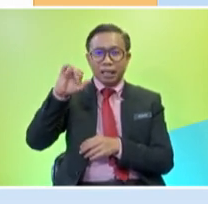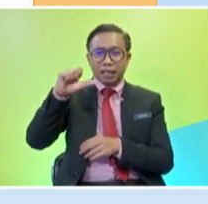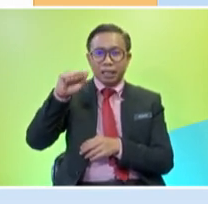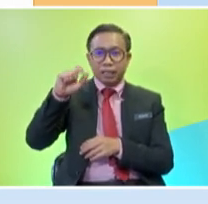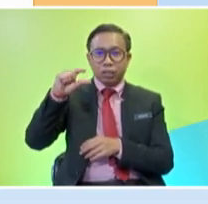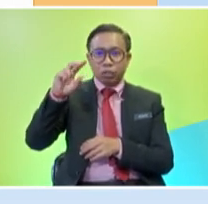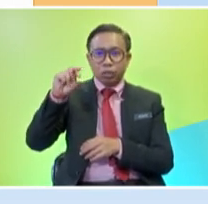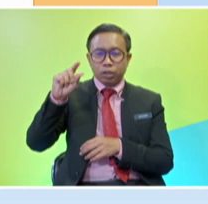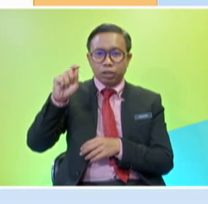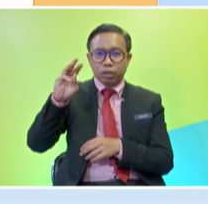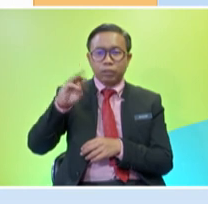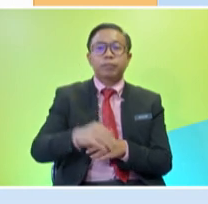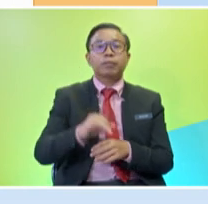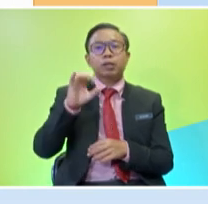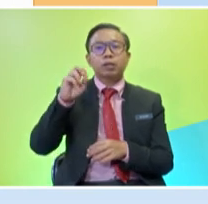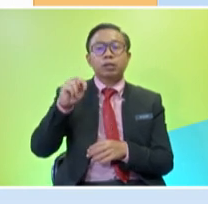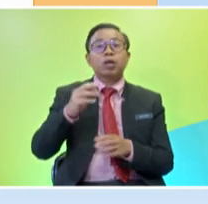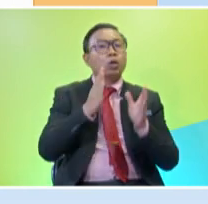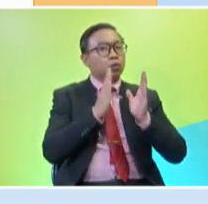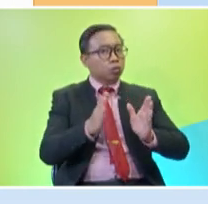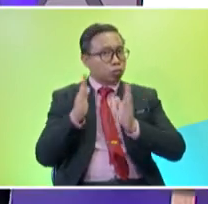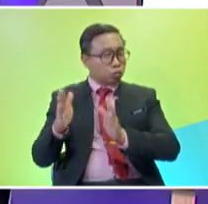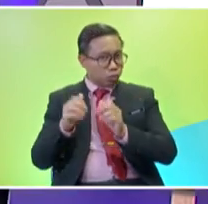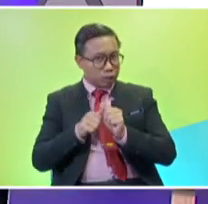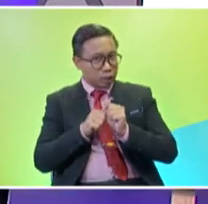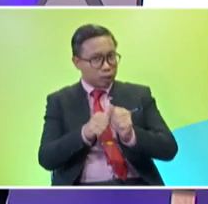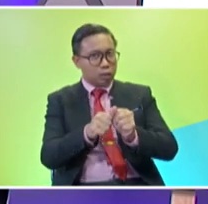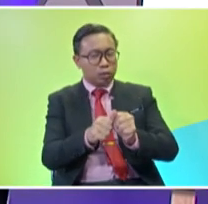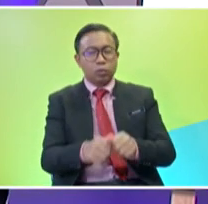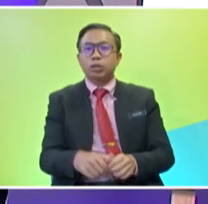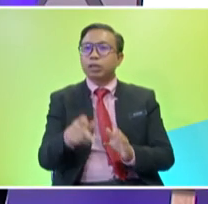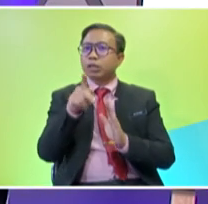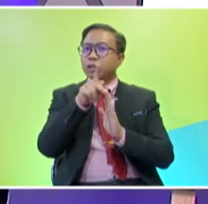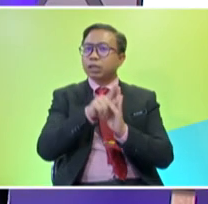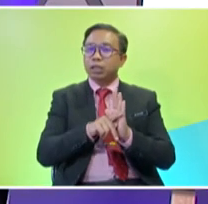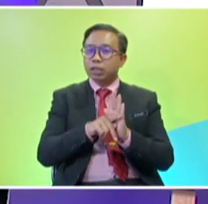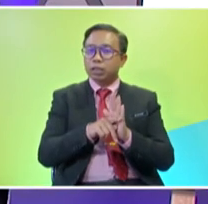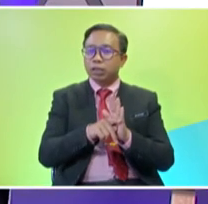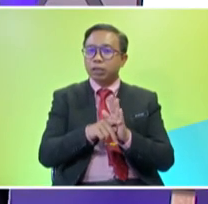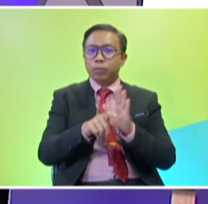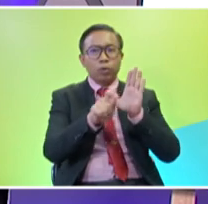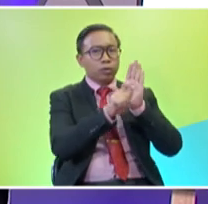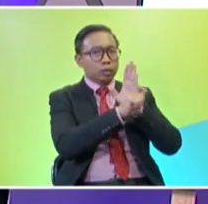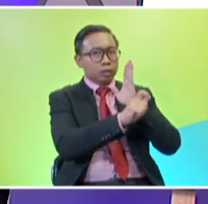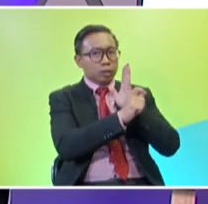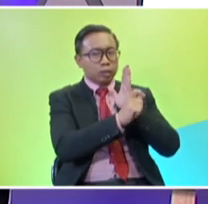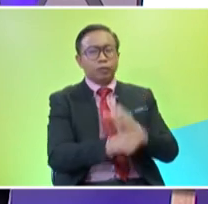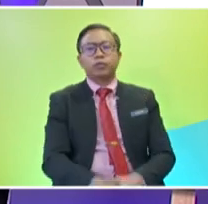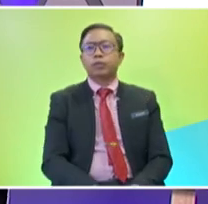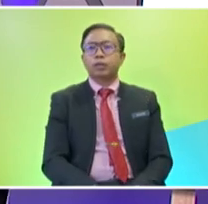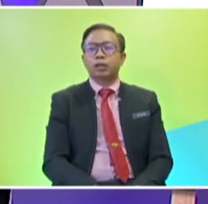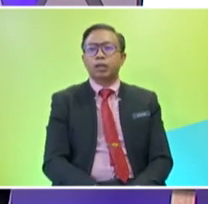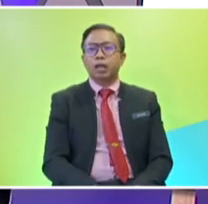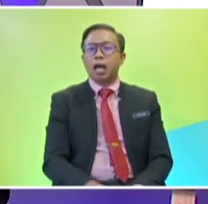ayun-ayun ini adalah disusun mengikut ke elektro di bagian atas